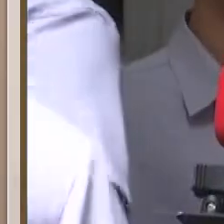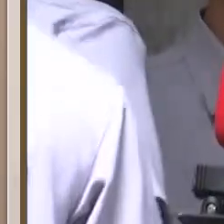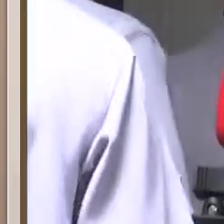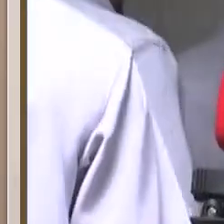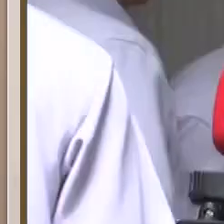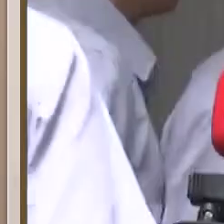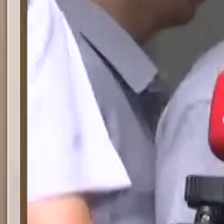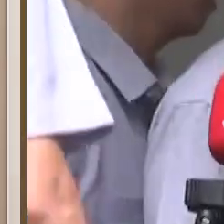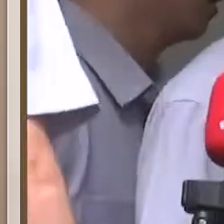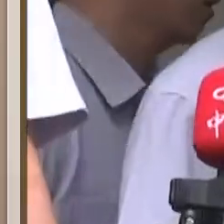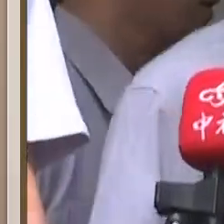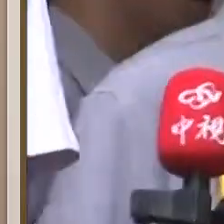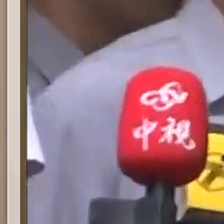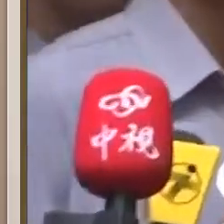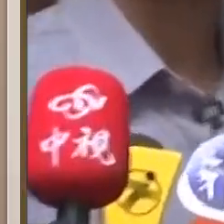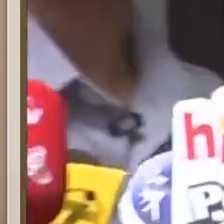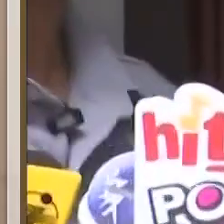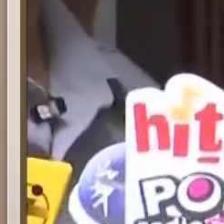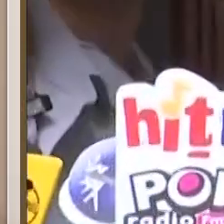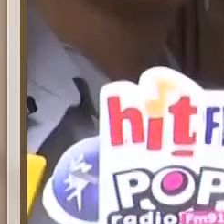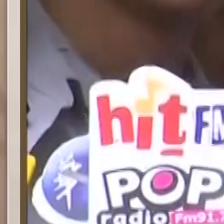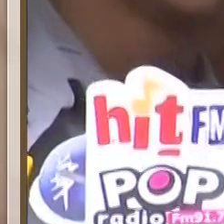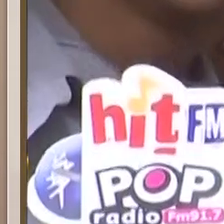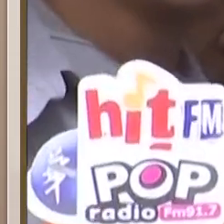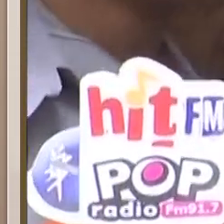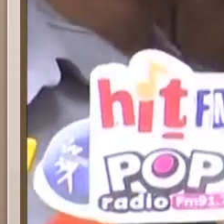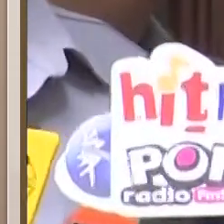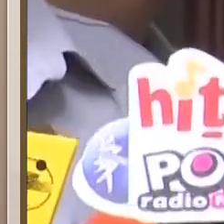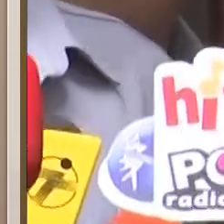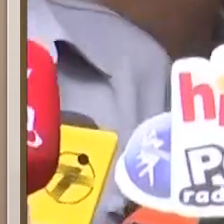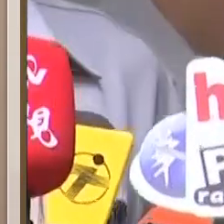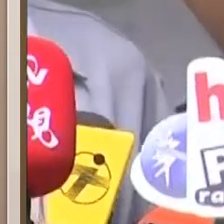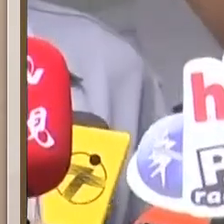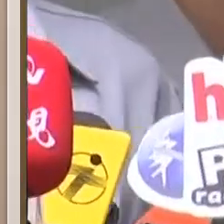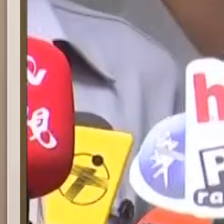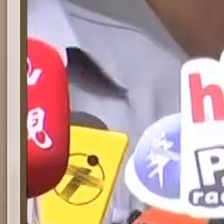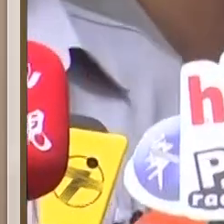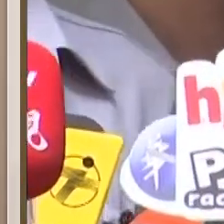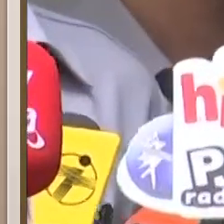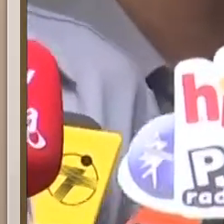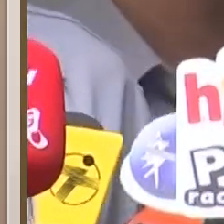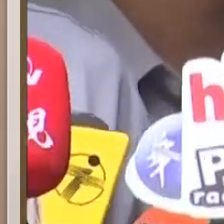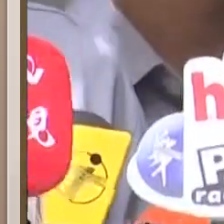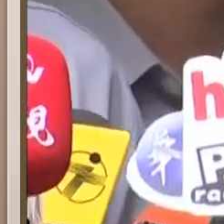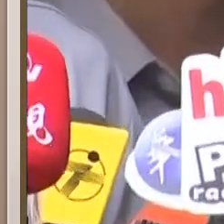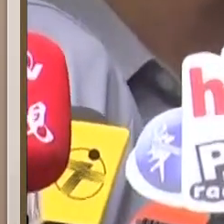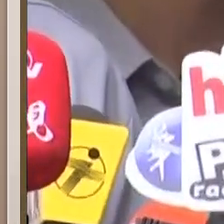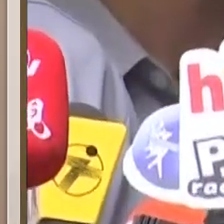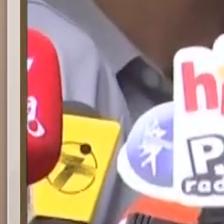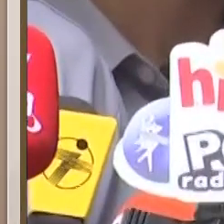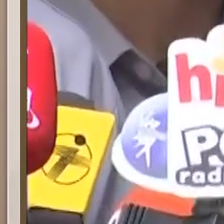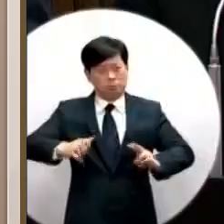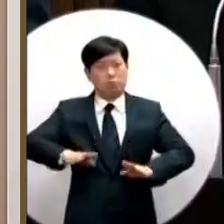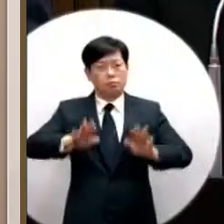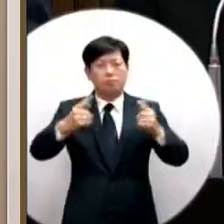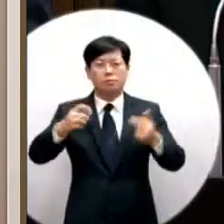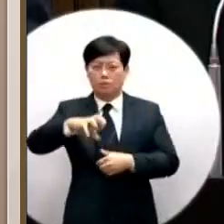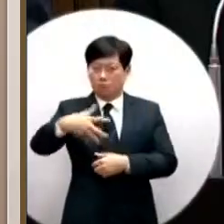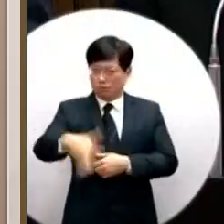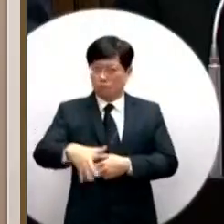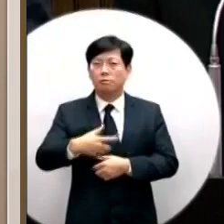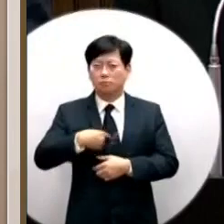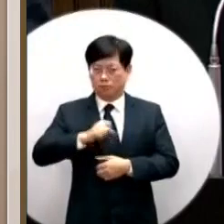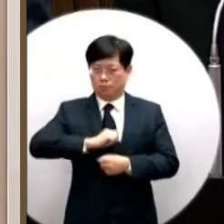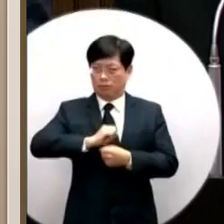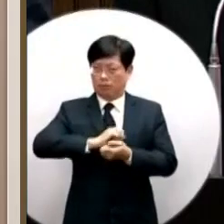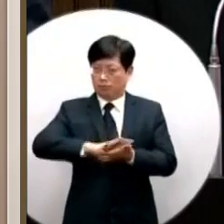个地方呢，我没有个人的政治立场，我只有国家行政院院长的政治立场，这样就好了。你就把他三言两语打发掉就好了，不用理